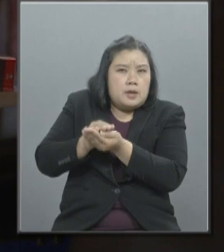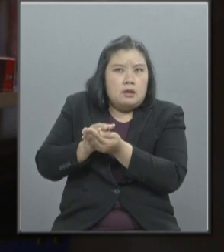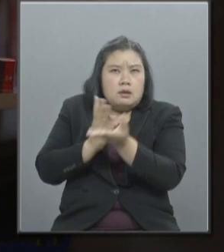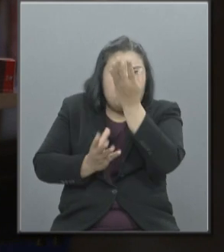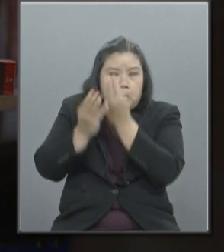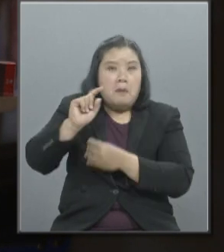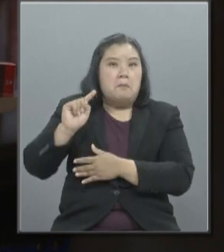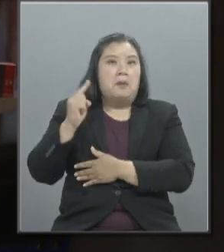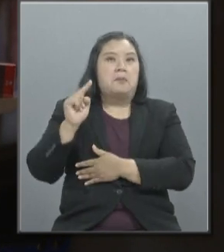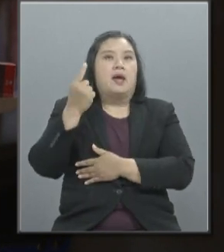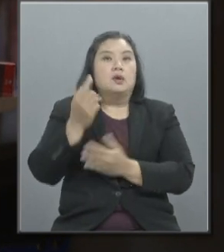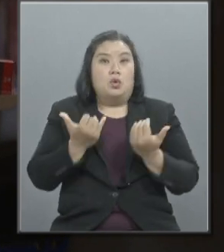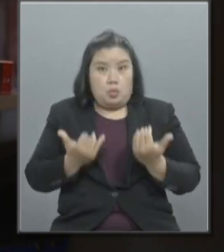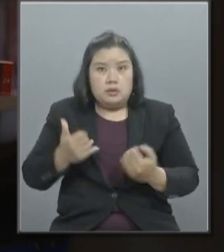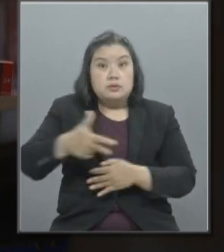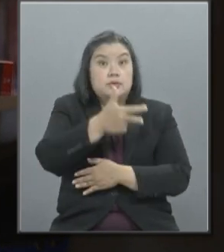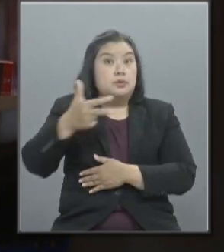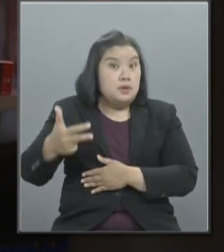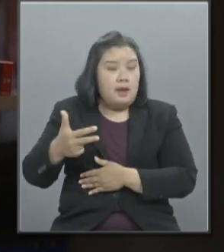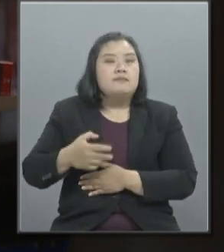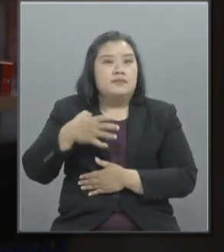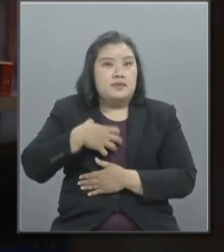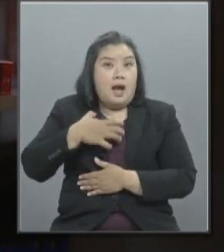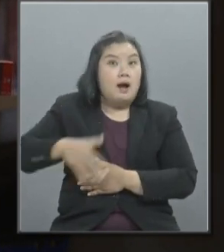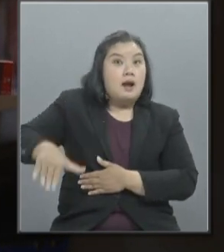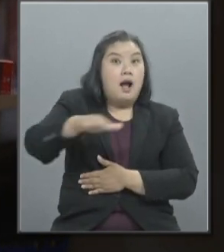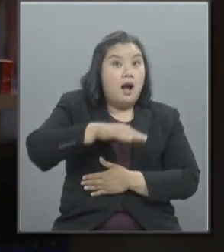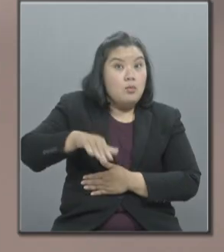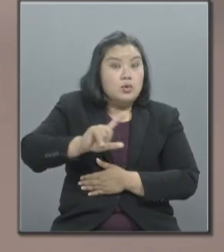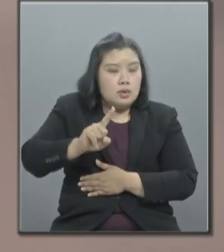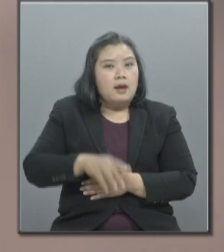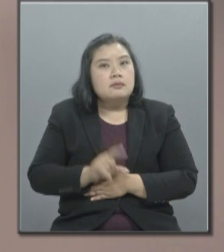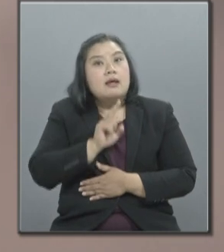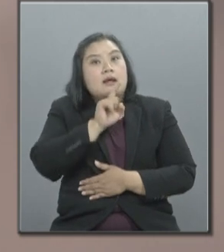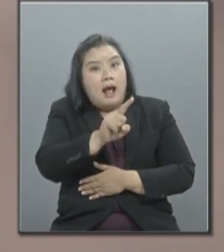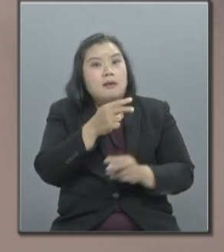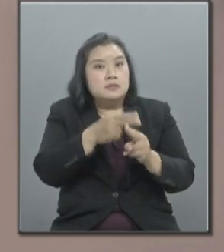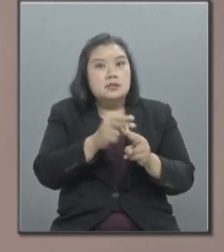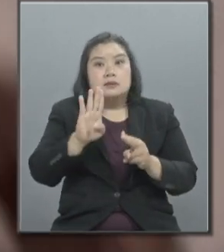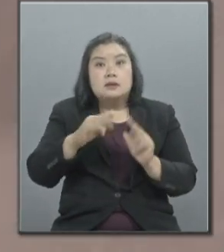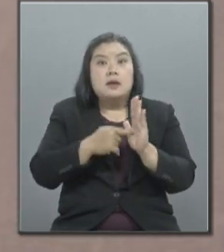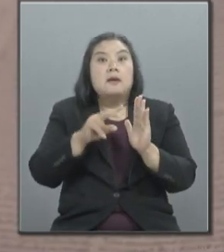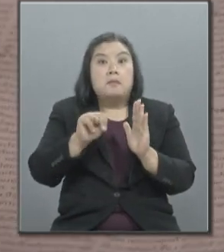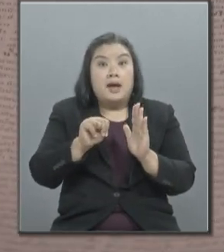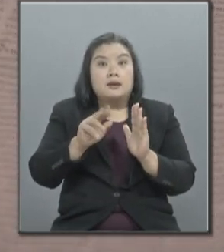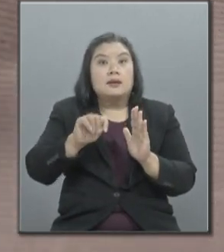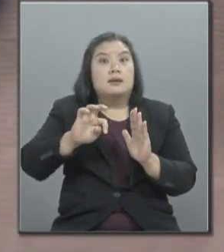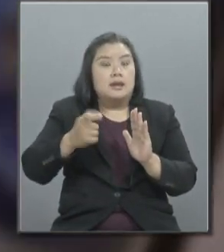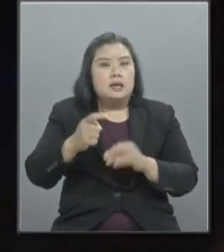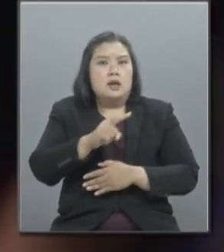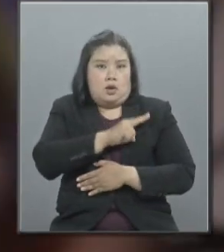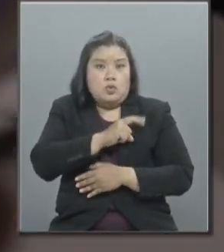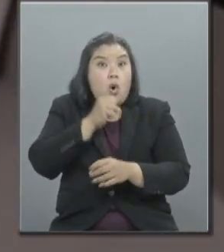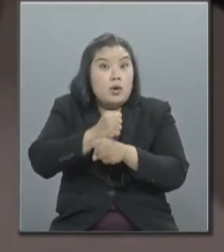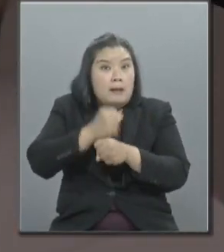ค่ะวันนี้เปิดบ้านไทย PBS เลยจะพาคุณผู้ชมไปพูดคุยกับคุณบัณฑิตลุนทาผู้ที่อยู่เบื้องหลังรายการความจริงไม่ตายกัน